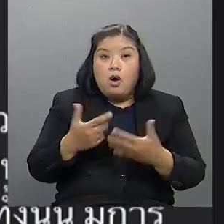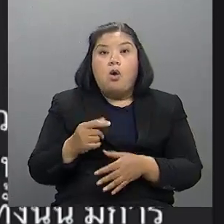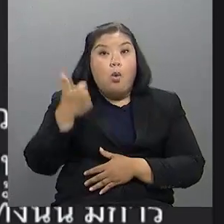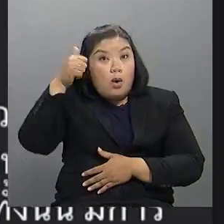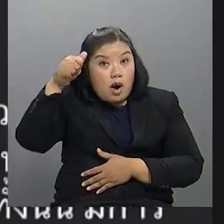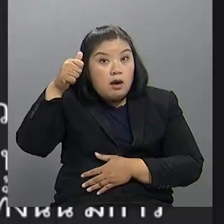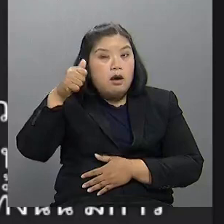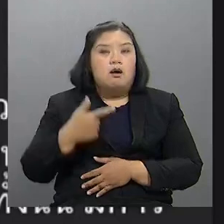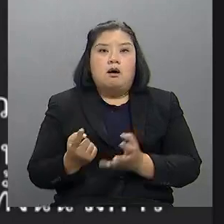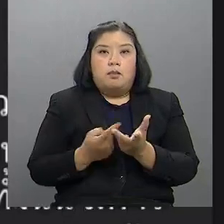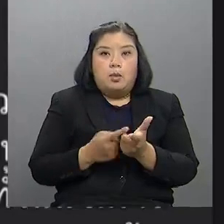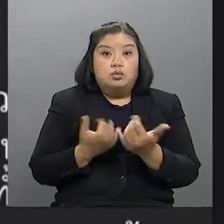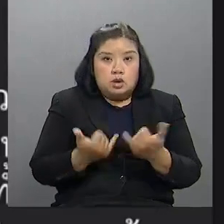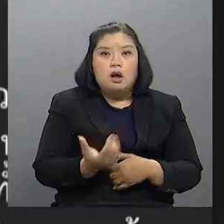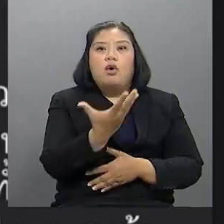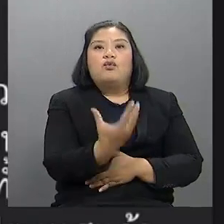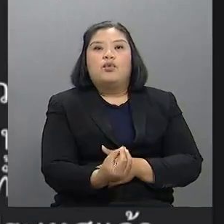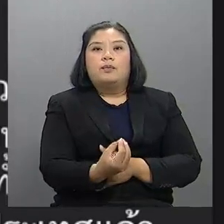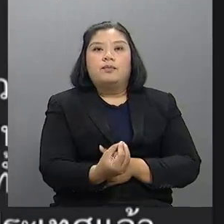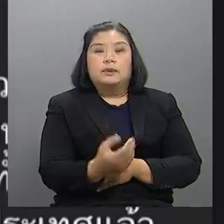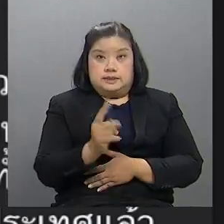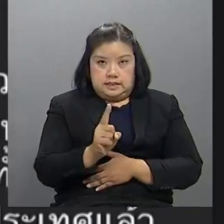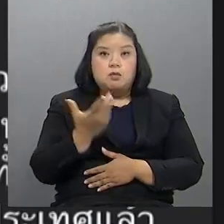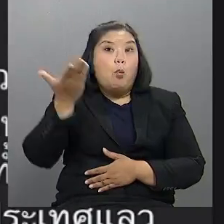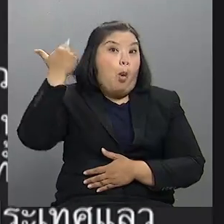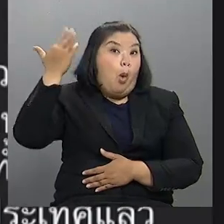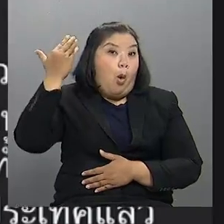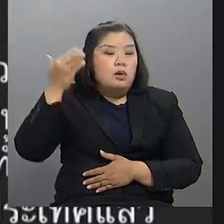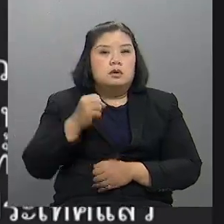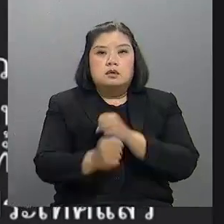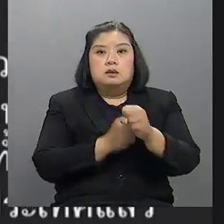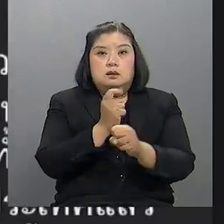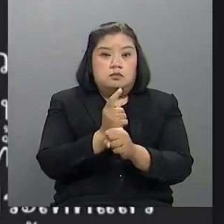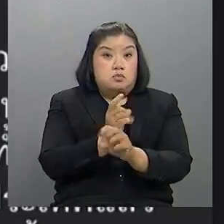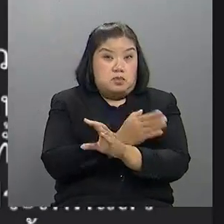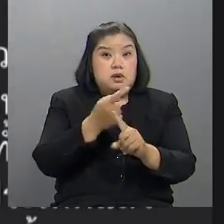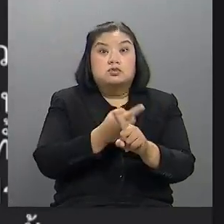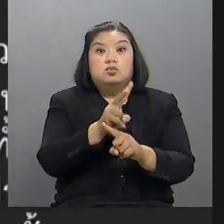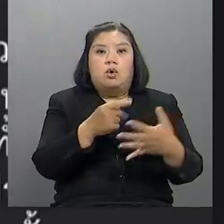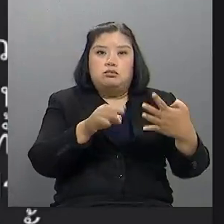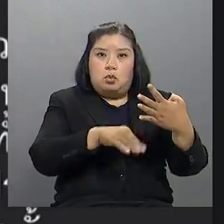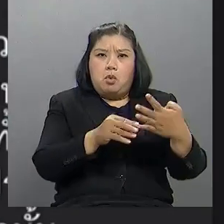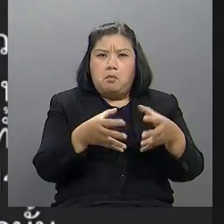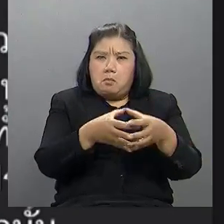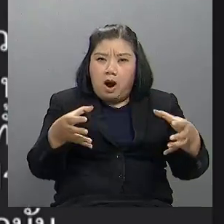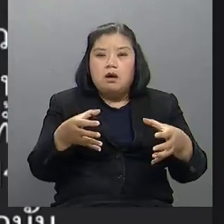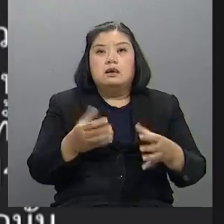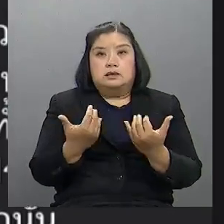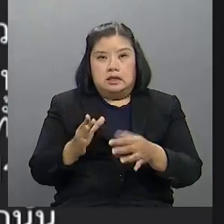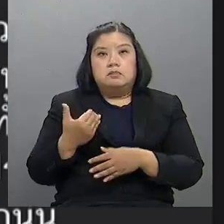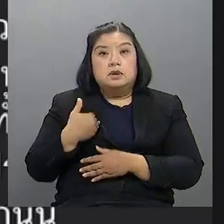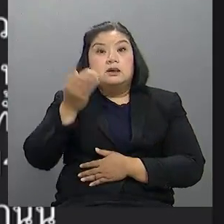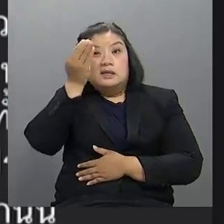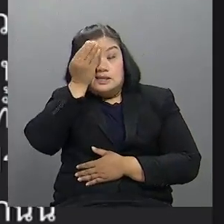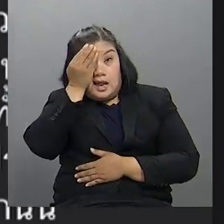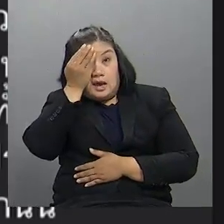ลดลงอย่างเห็นได้ชัดจากที่มียอดสูงสุดในช่วงปีใหม่ส่วนในอิสราเอลผู้ที่ฉีดวัคซีนกับผู้ที่ไม่ได้ฉีดก็